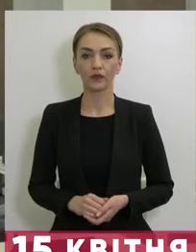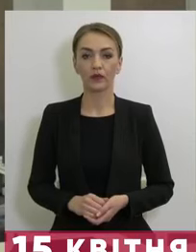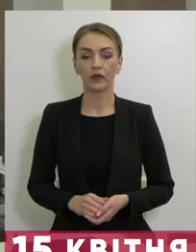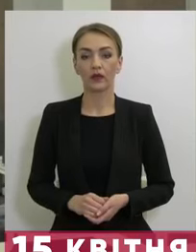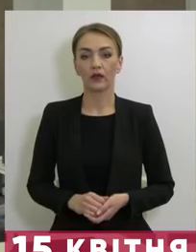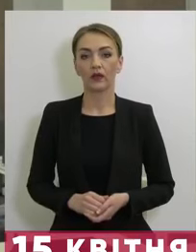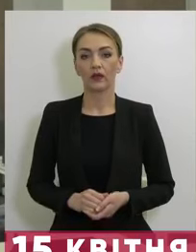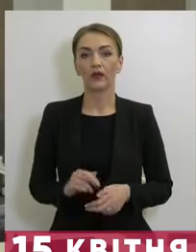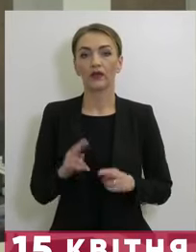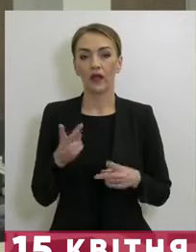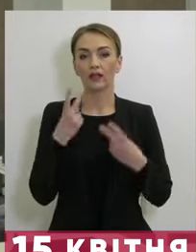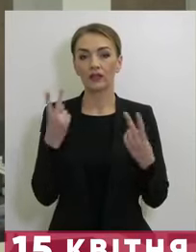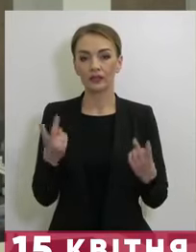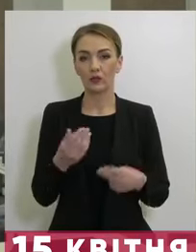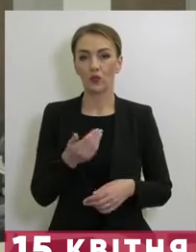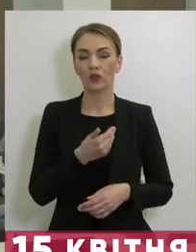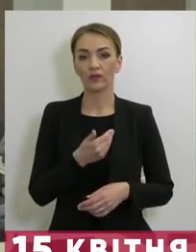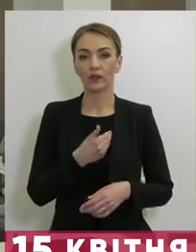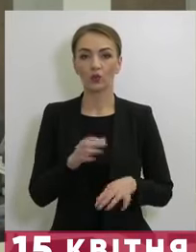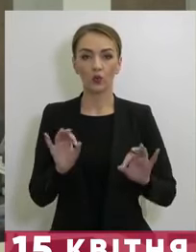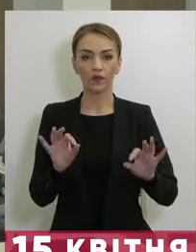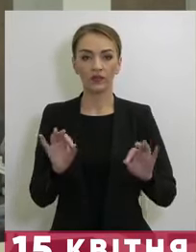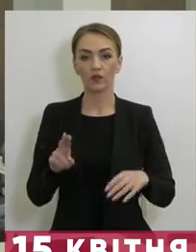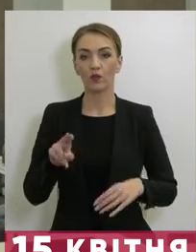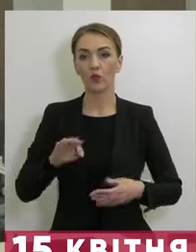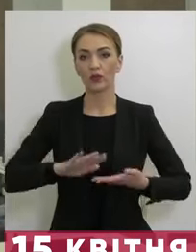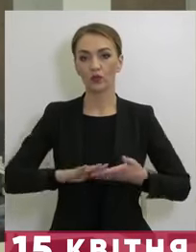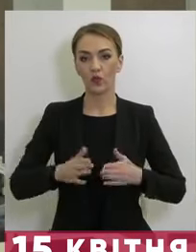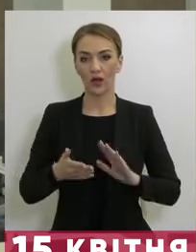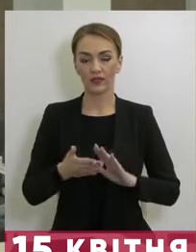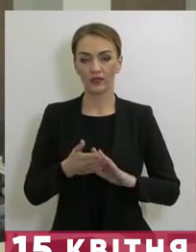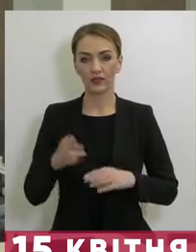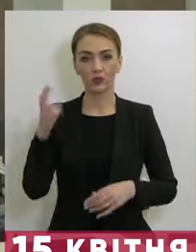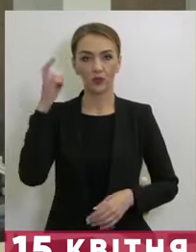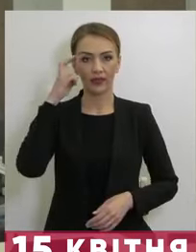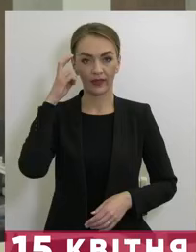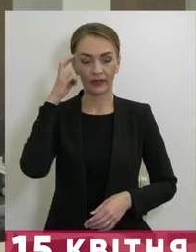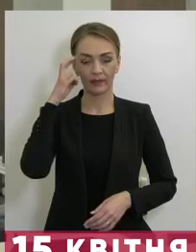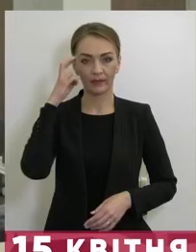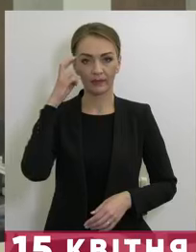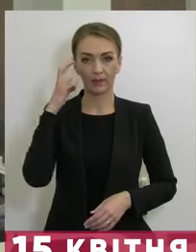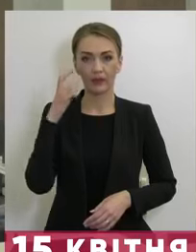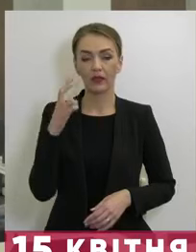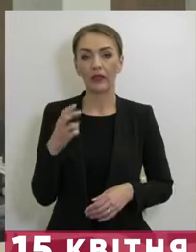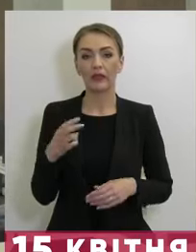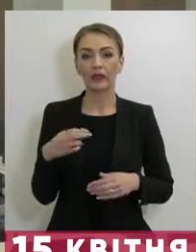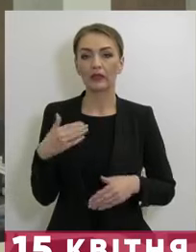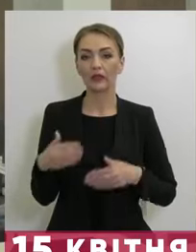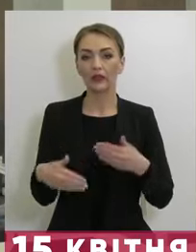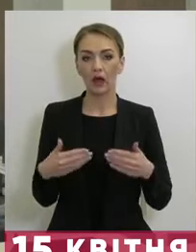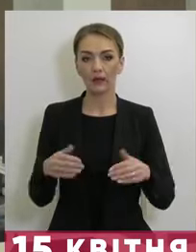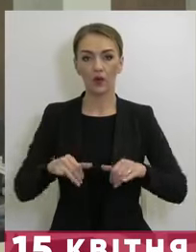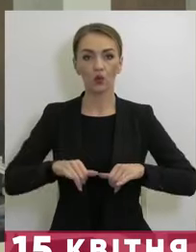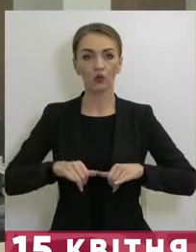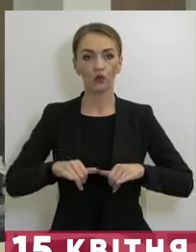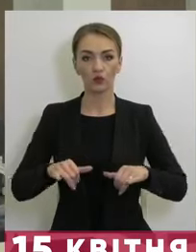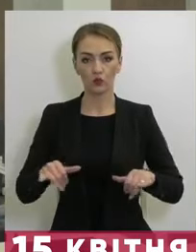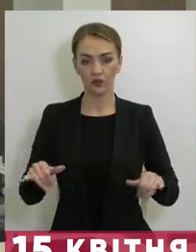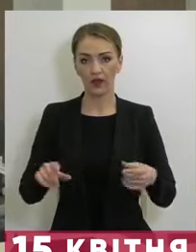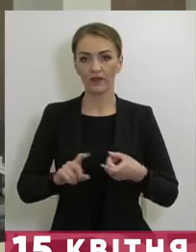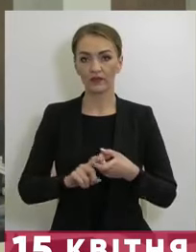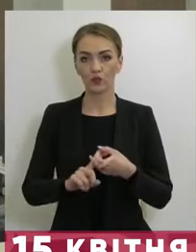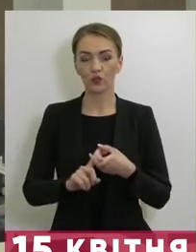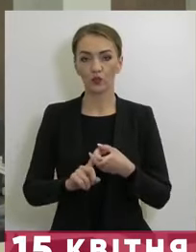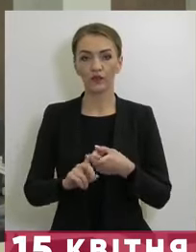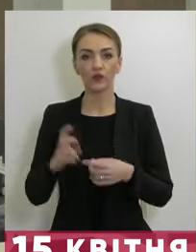Традиційно хотів би доповісти по ситуації у Києві. Динаміка розповсюдження вірусу